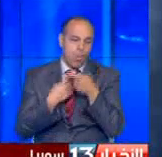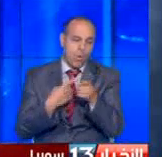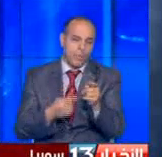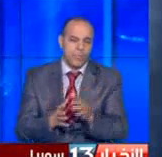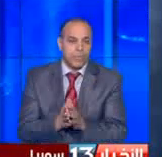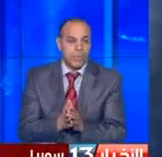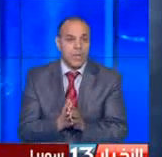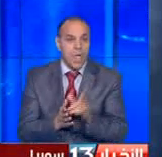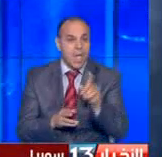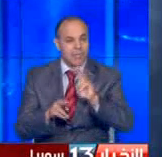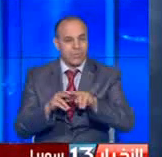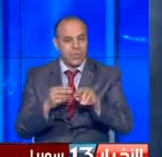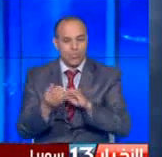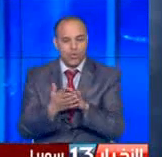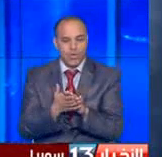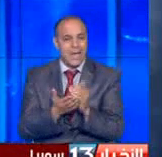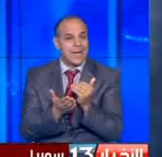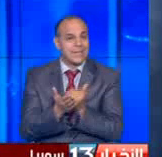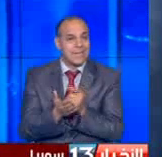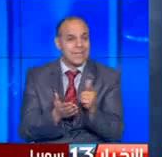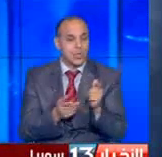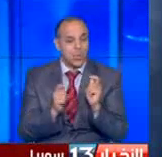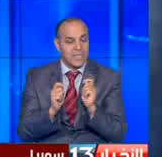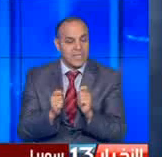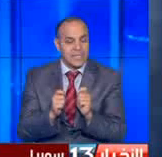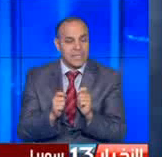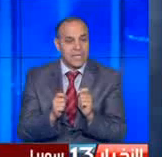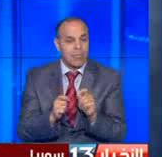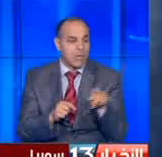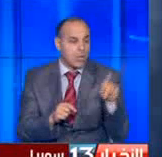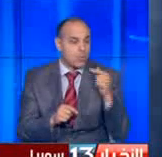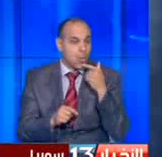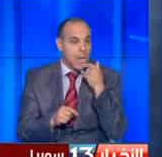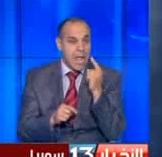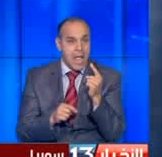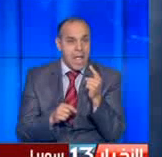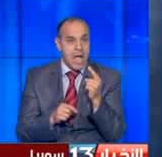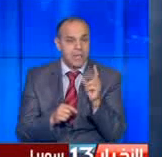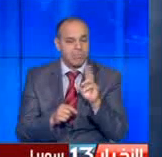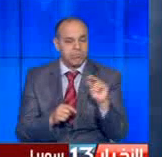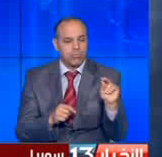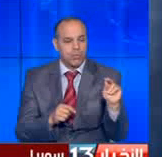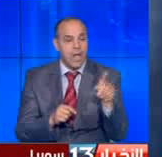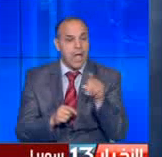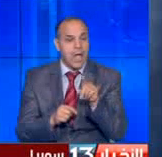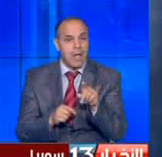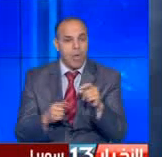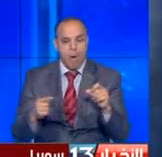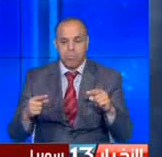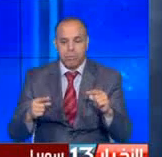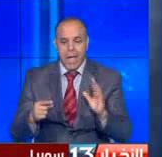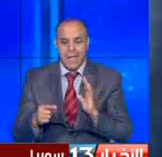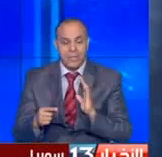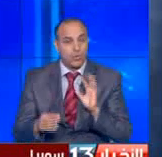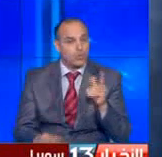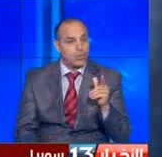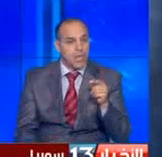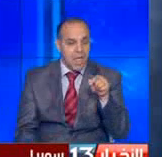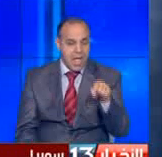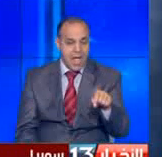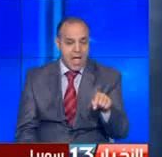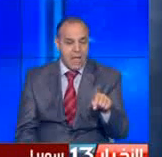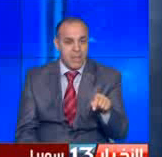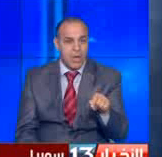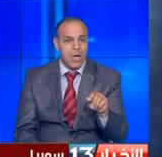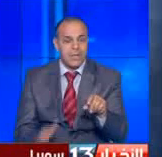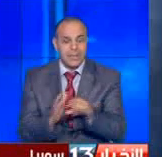معالجه المشكلات الاقتصاديه والسياسيه للسنه ستكون على نفس درجه اهميه المعركه العسكريه حتى لا يظهر